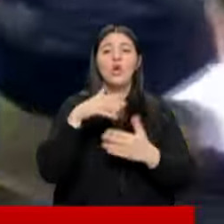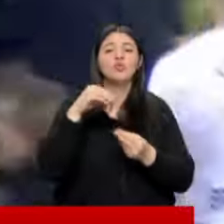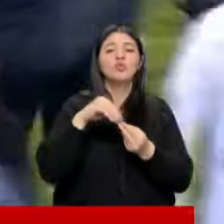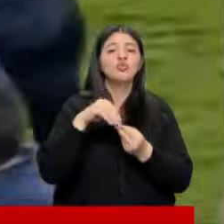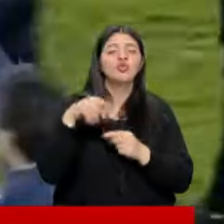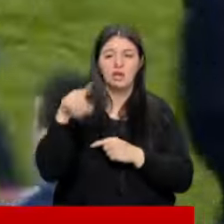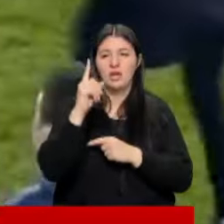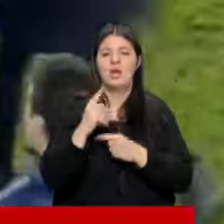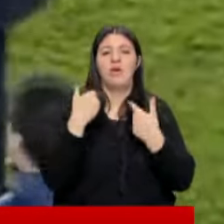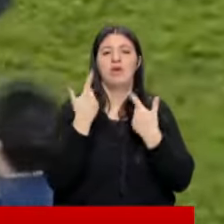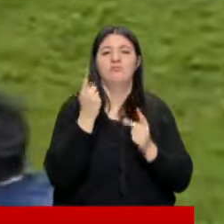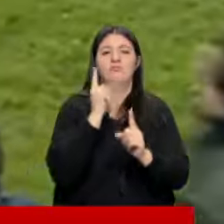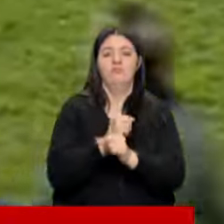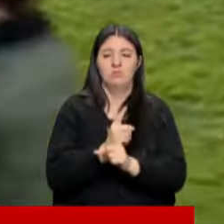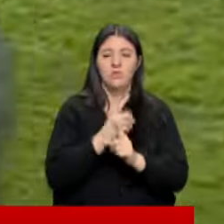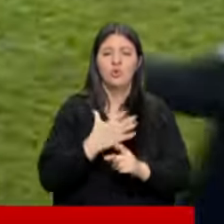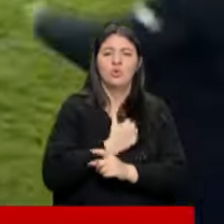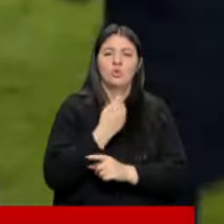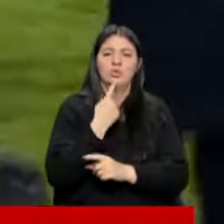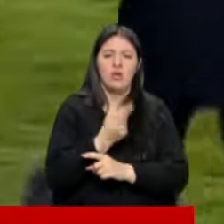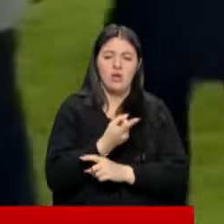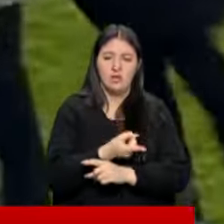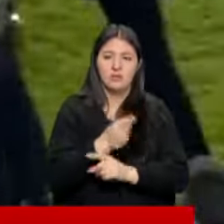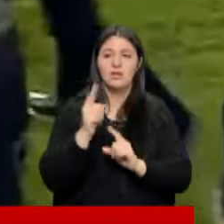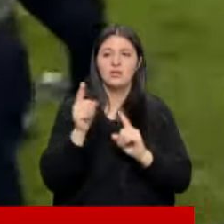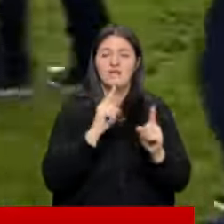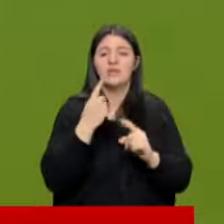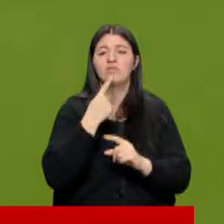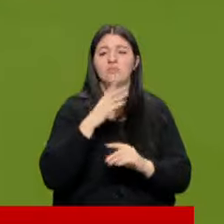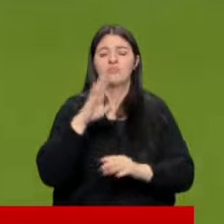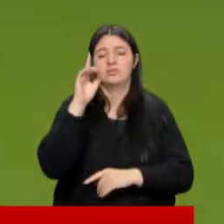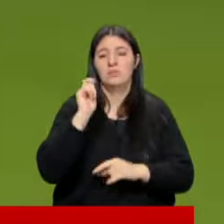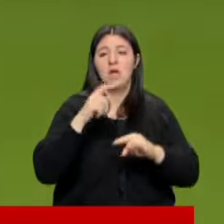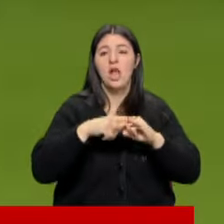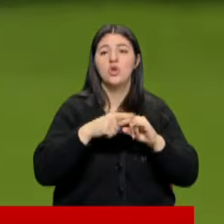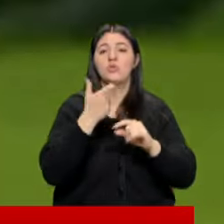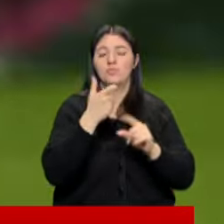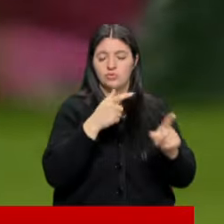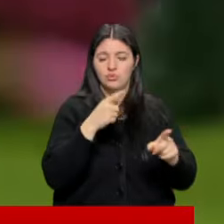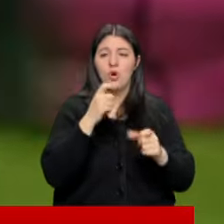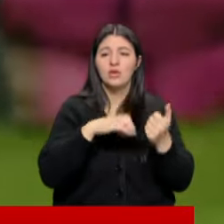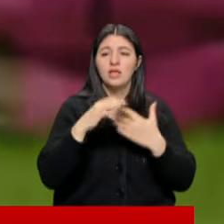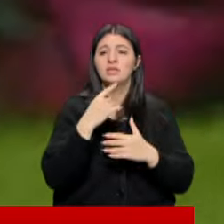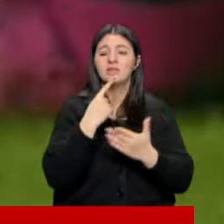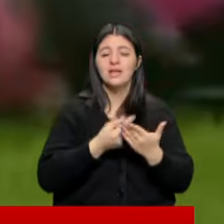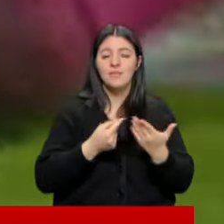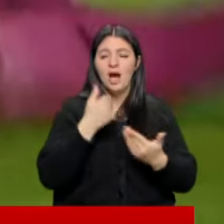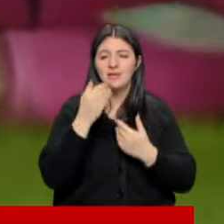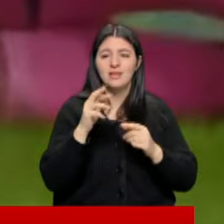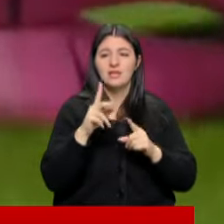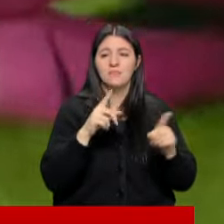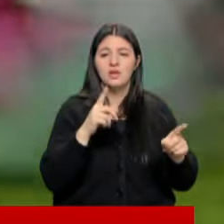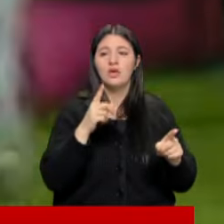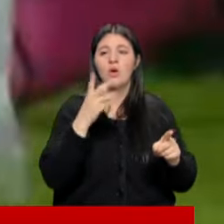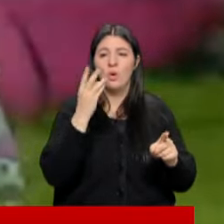dün ilk kez hakim karşısına çıktı. Üzgün olduklarını söylediler. Davada söz alan hakem Halil Umut Meler, olayın iddianamede anlatıldığı